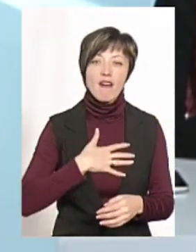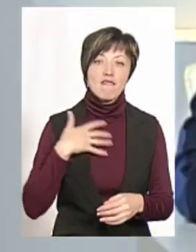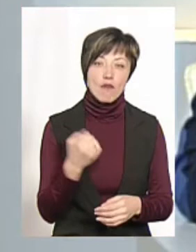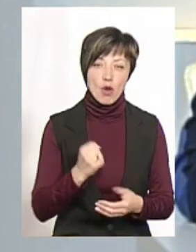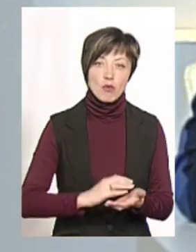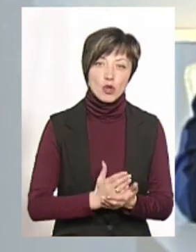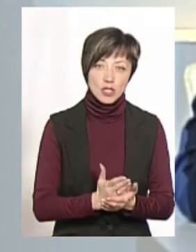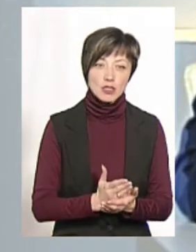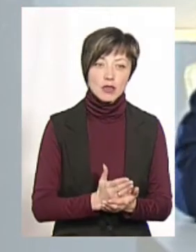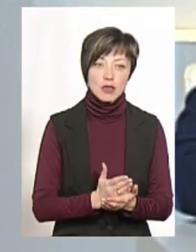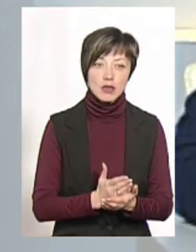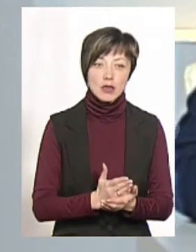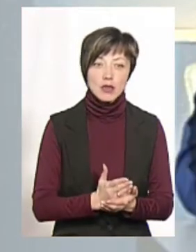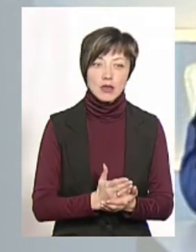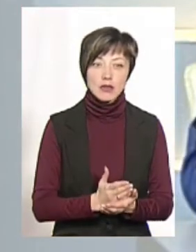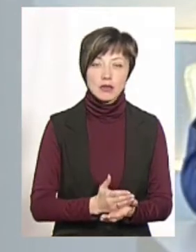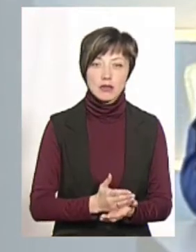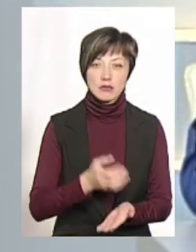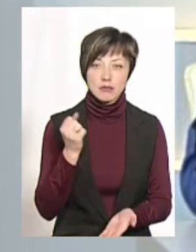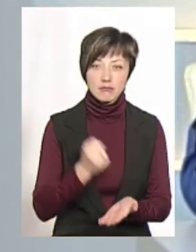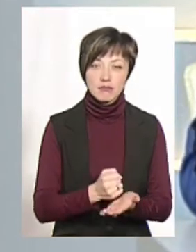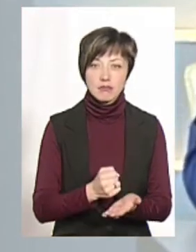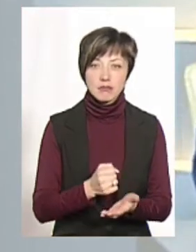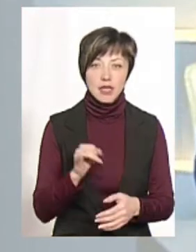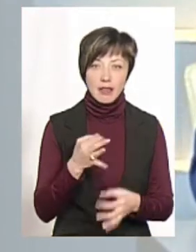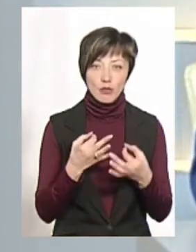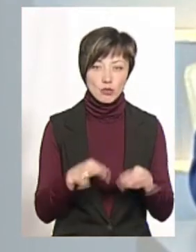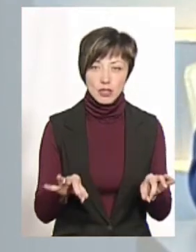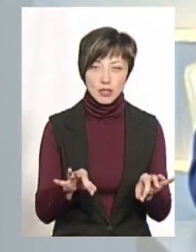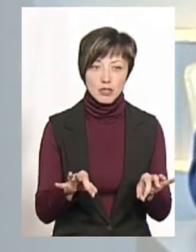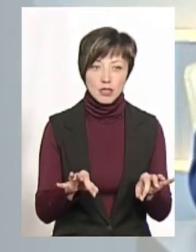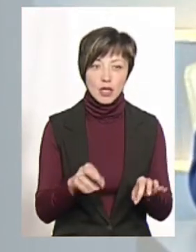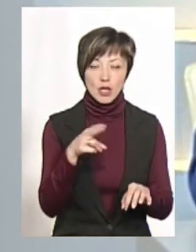воля, політична воля, умовно кажучи, стукнути по столу і